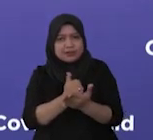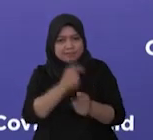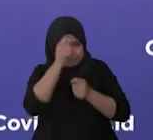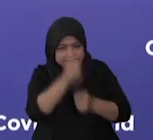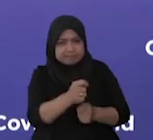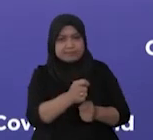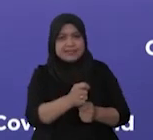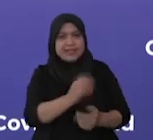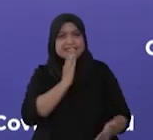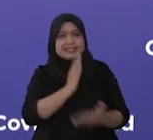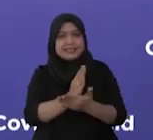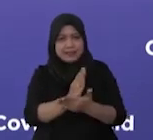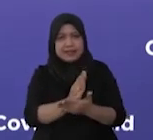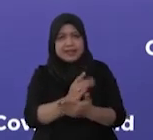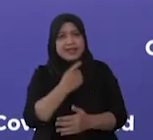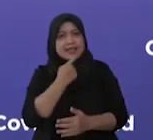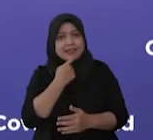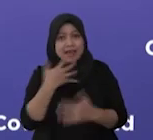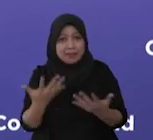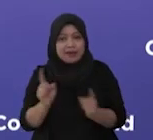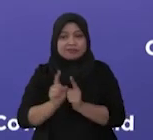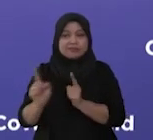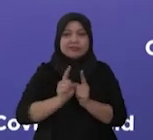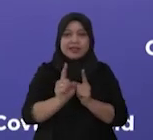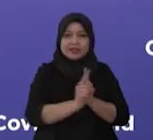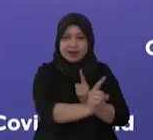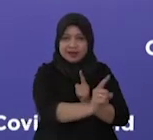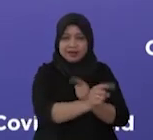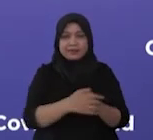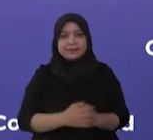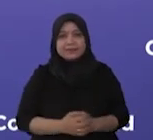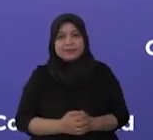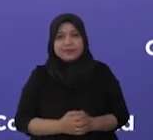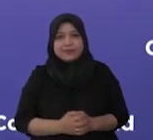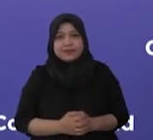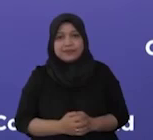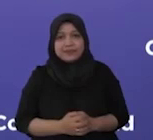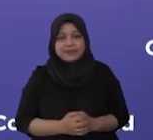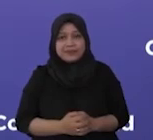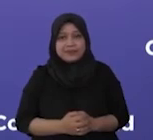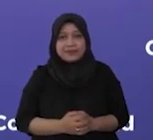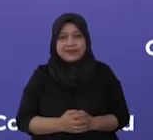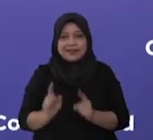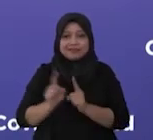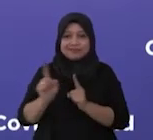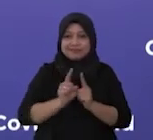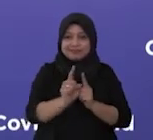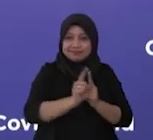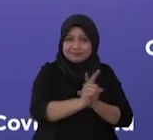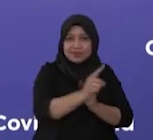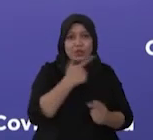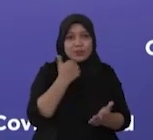berdisiplin terkait dengan menjaga jarak terkait dengan physical dispensing terkait dengan